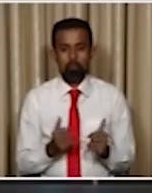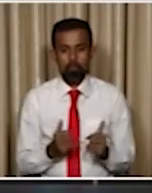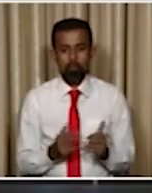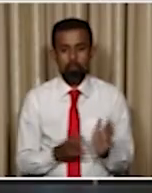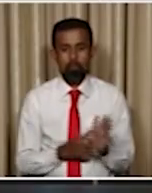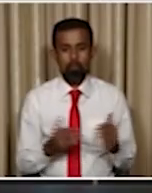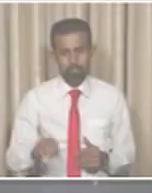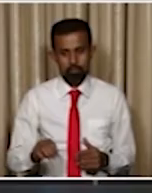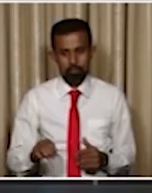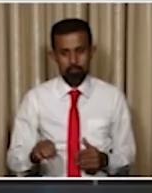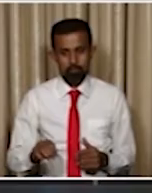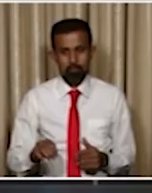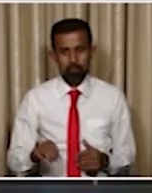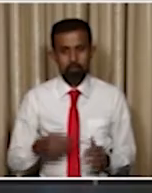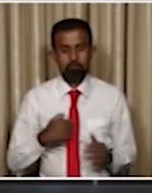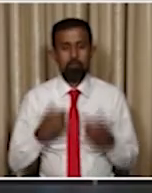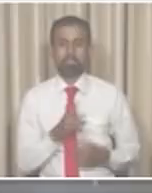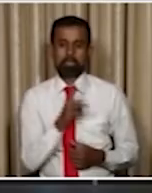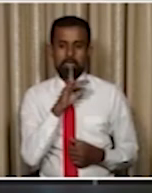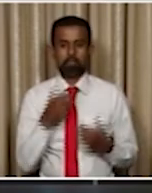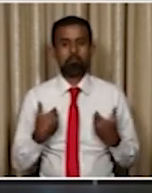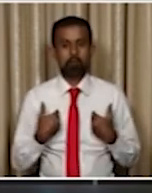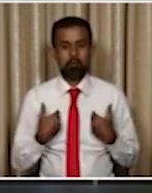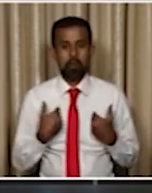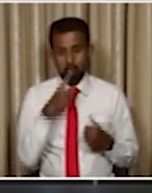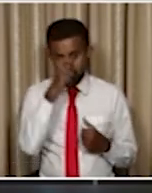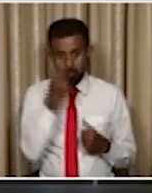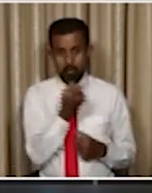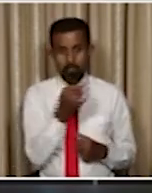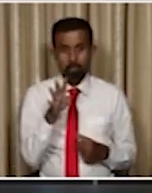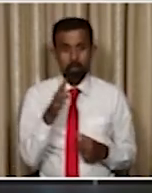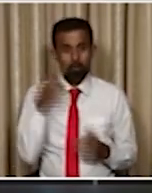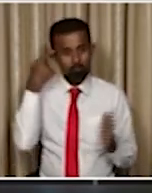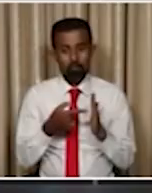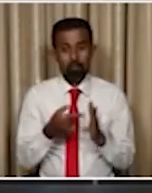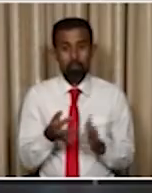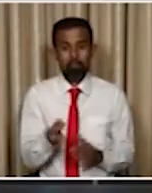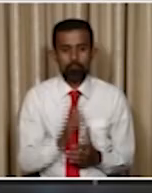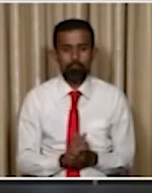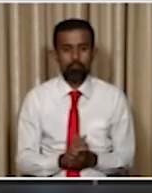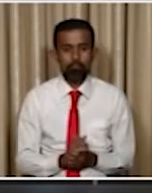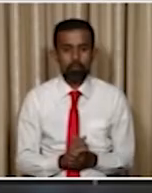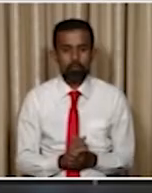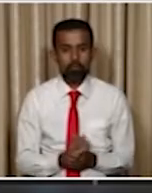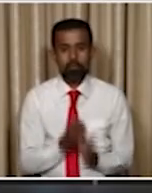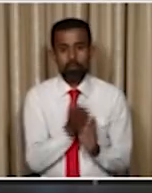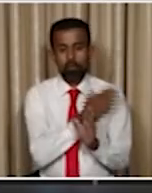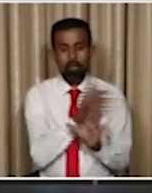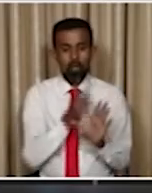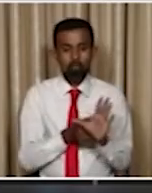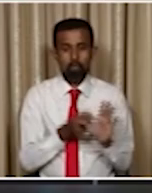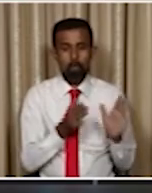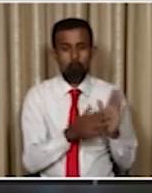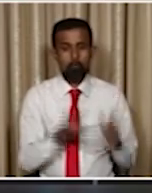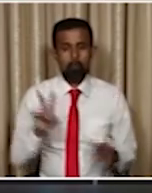ගරු කතානායකතුමනි මම නීතිඥවරයෙක් හට ලැජ්ජ වෙනවා. මාස 14ක් විභාගය තහනම් කරලා තිනවා මේ ශ්‍රේෂ්ඨාධිකරණ. ගිය අවුරුද්දේ මාර්තු